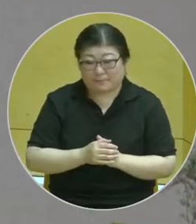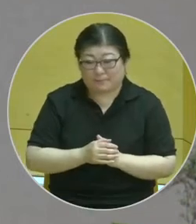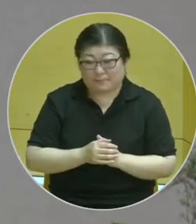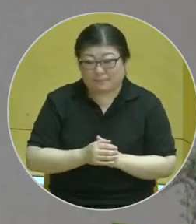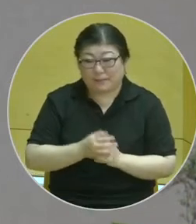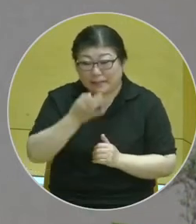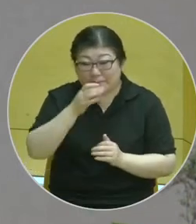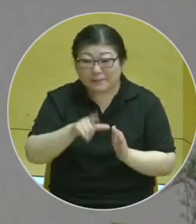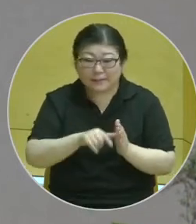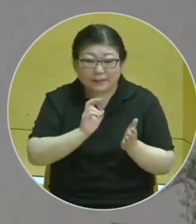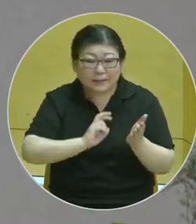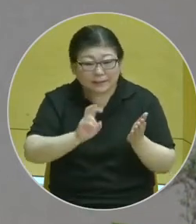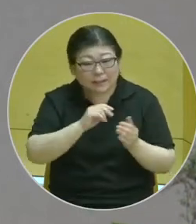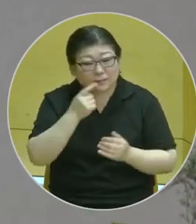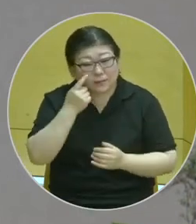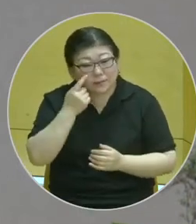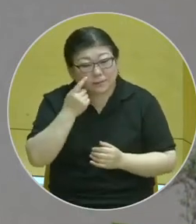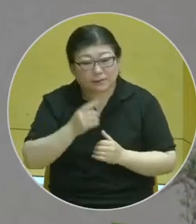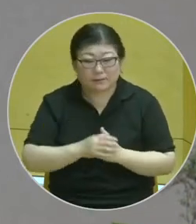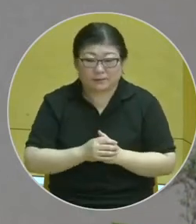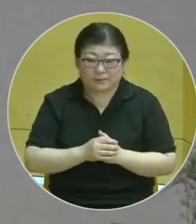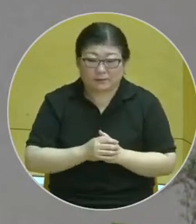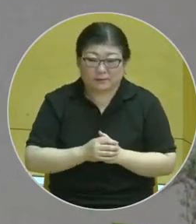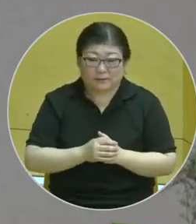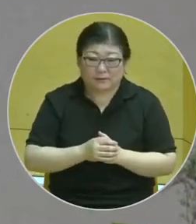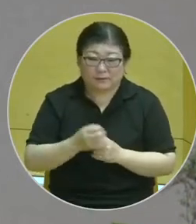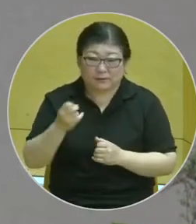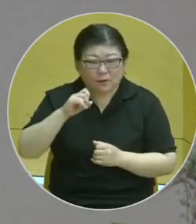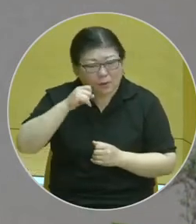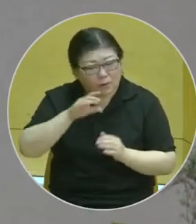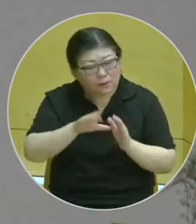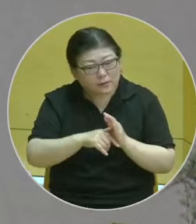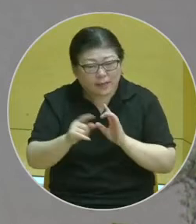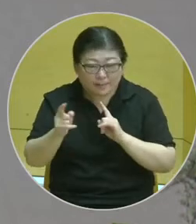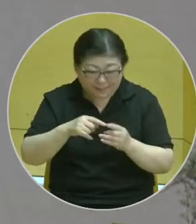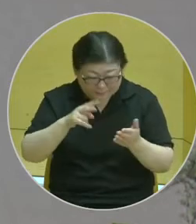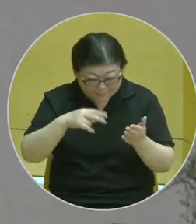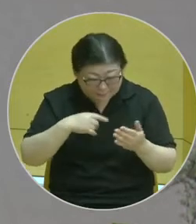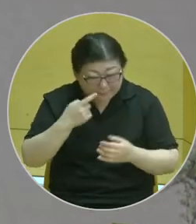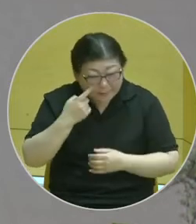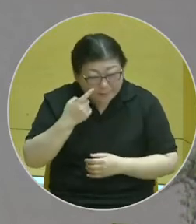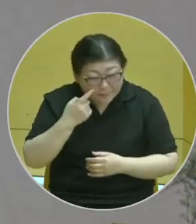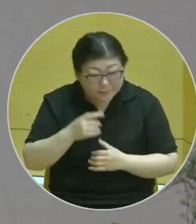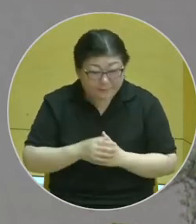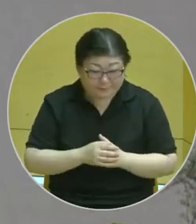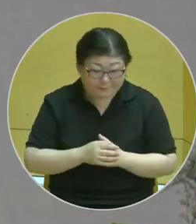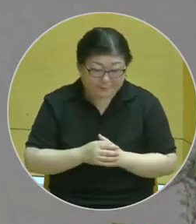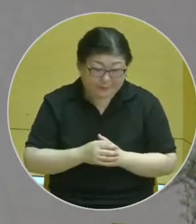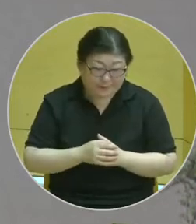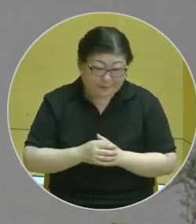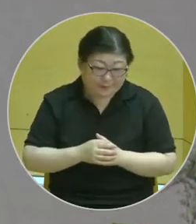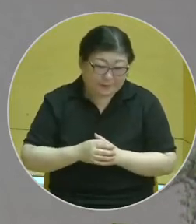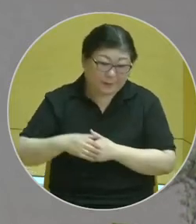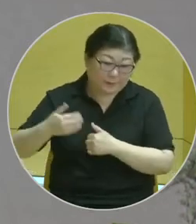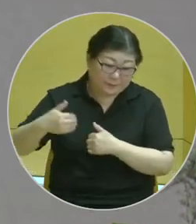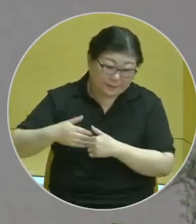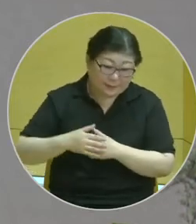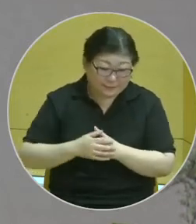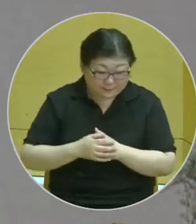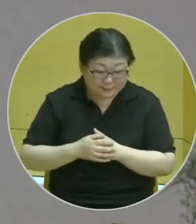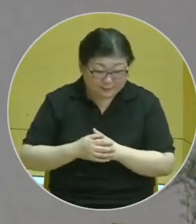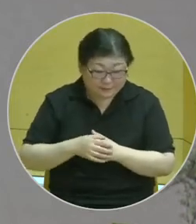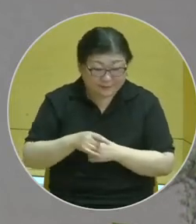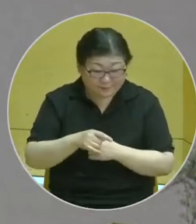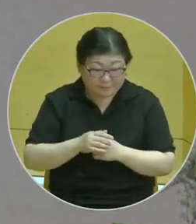힘들 때는 찬송 해봐 그리고 어렵기는 말씀 좀 봐바 말씀 바가 그것이 우리가 예수를 믿는 것